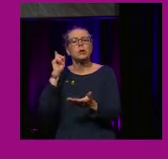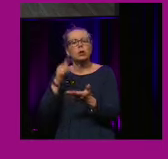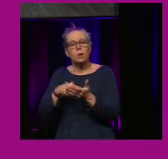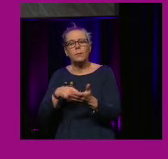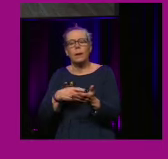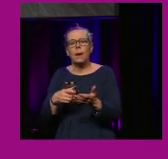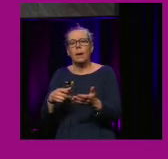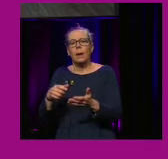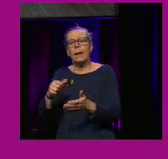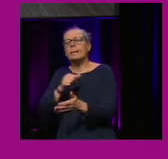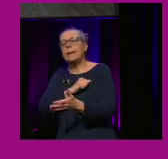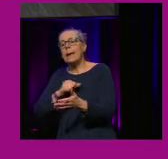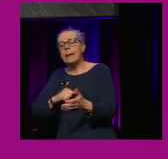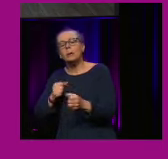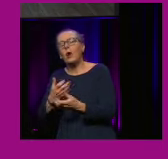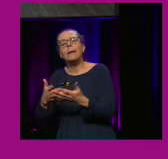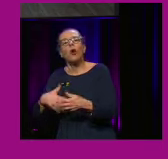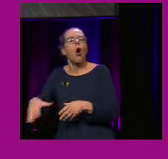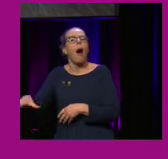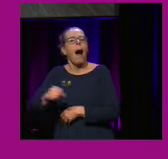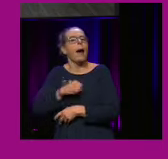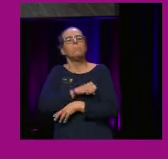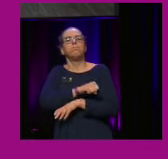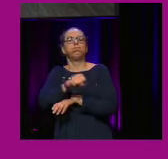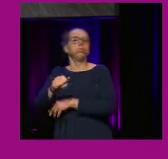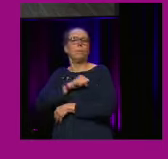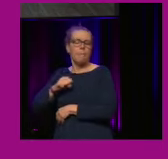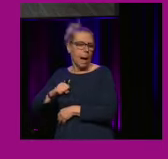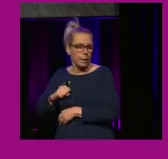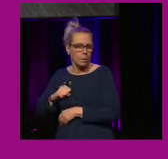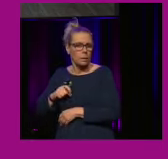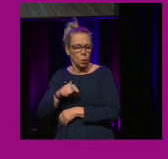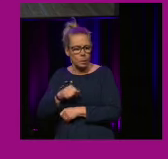regeringens makt vid tillsättningar så att